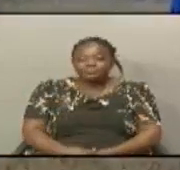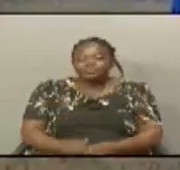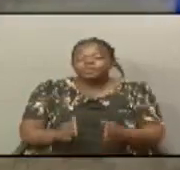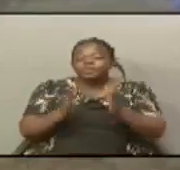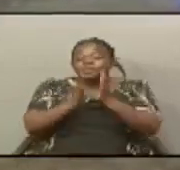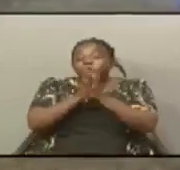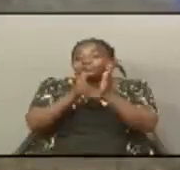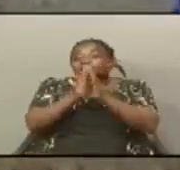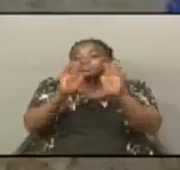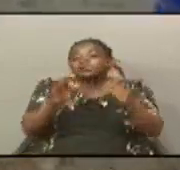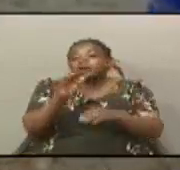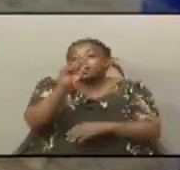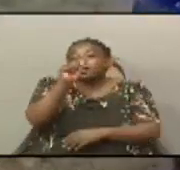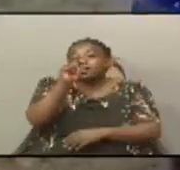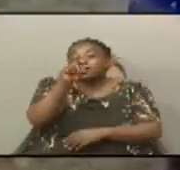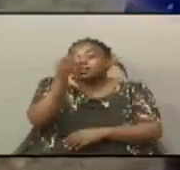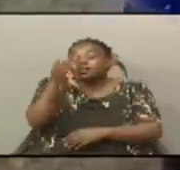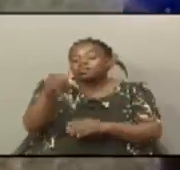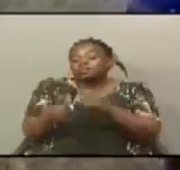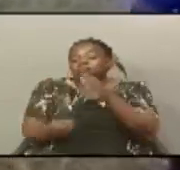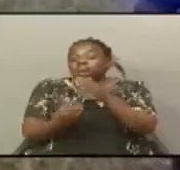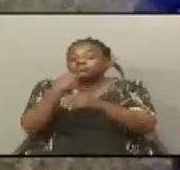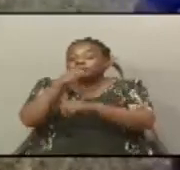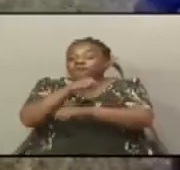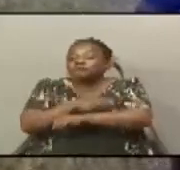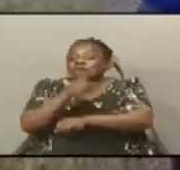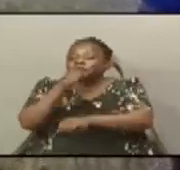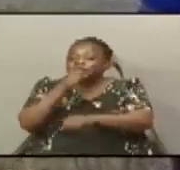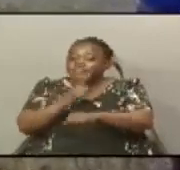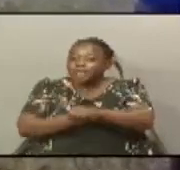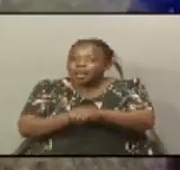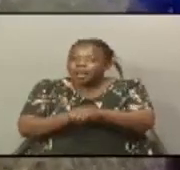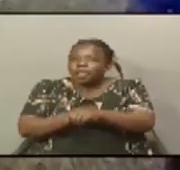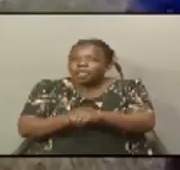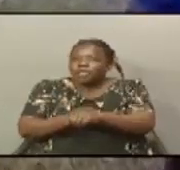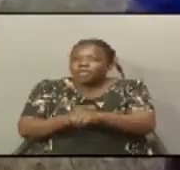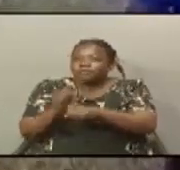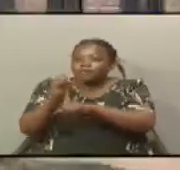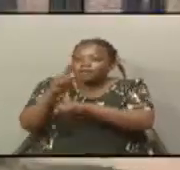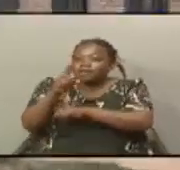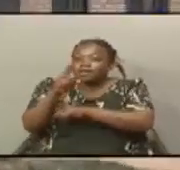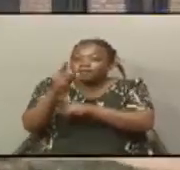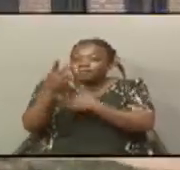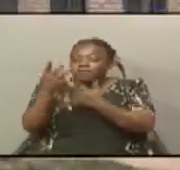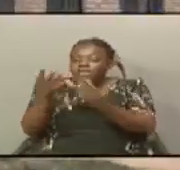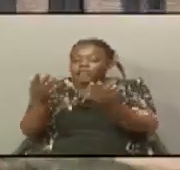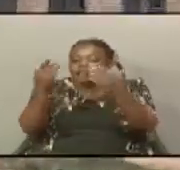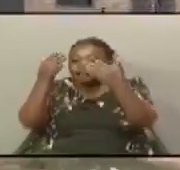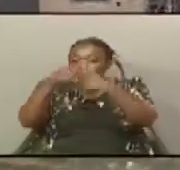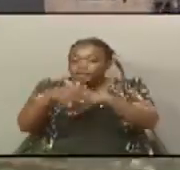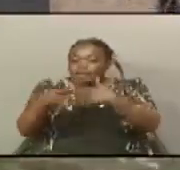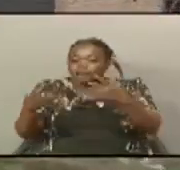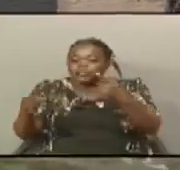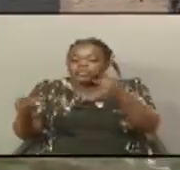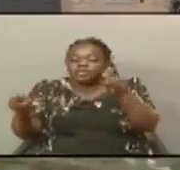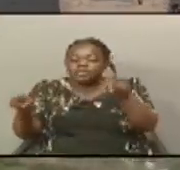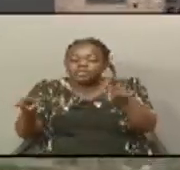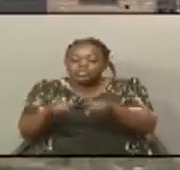Anyonyodde ng'abayeekera BDF balumba essomero lino ku ssaawa 5 ez'ekiro ne bakozesa ssaako n'okutta omukuumi